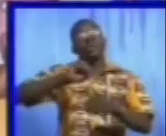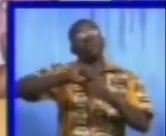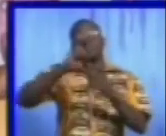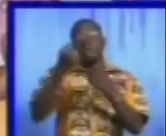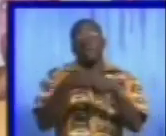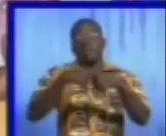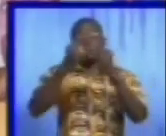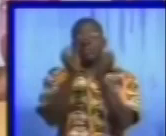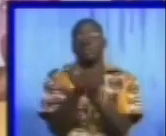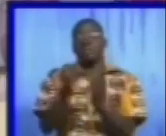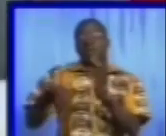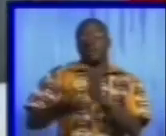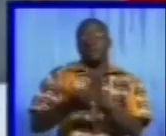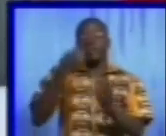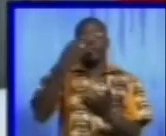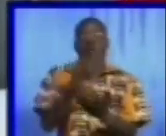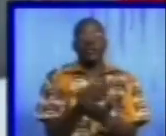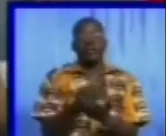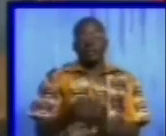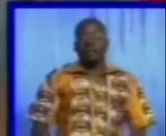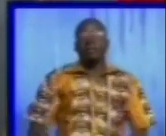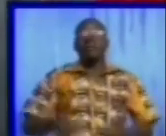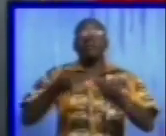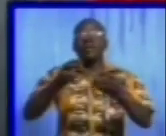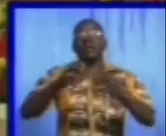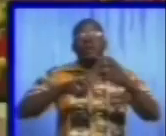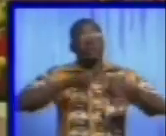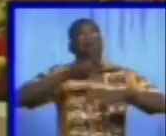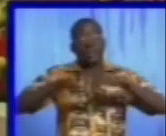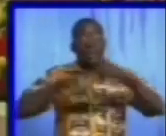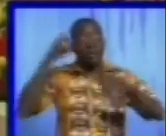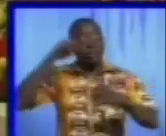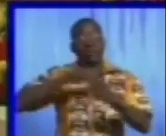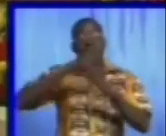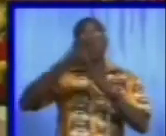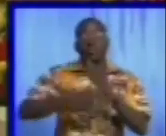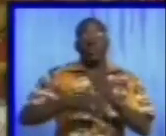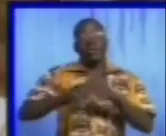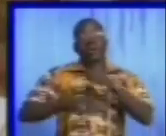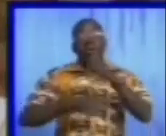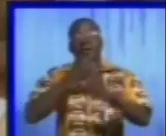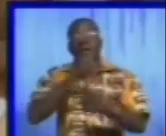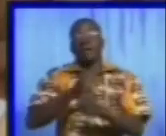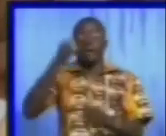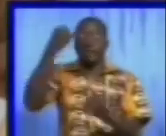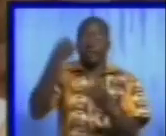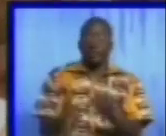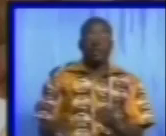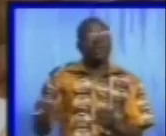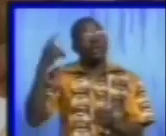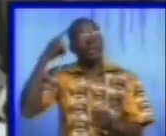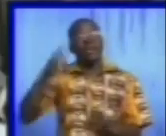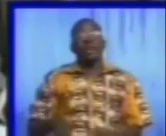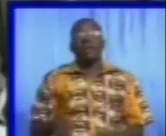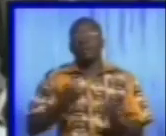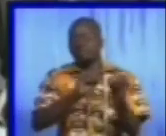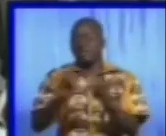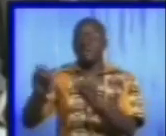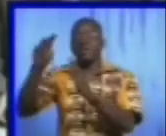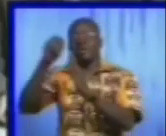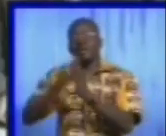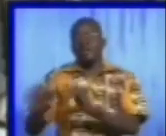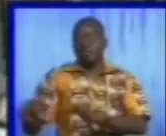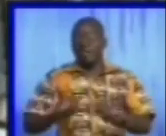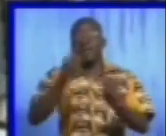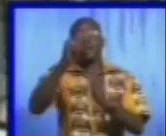de l'économie et des finances est consacrée à l'examen du bilan d'activité de l'année qui s'achève et à la définition des orientations des